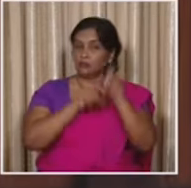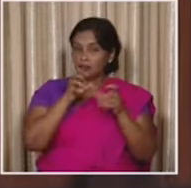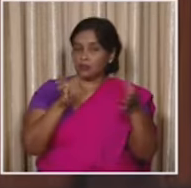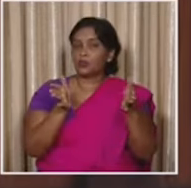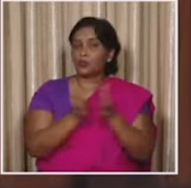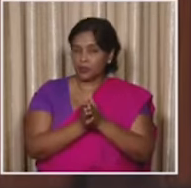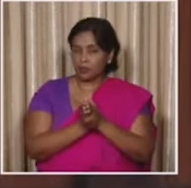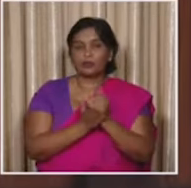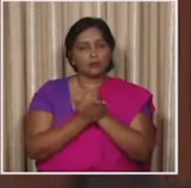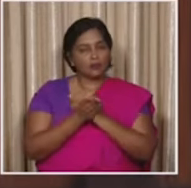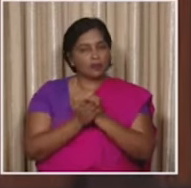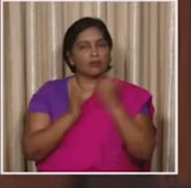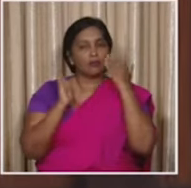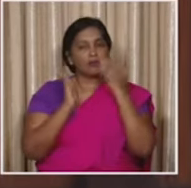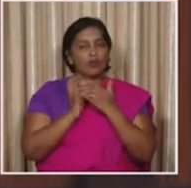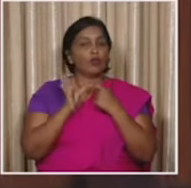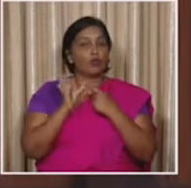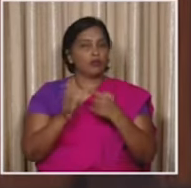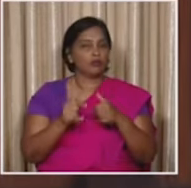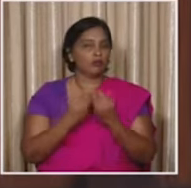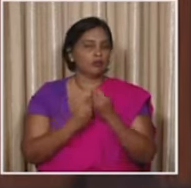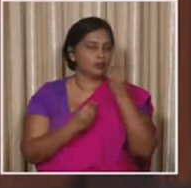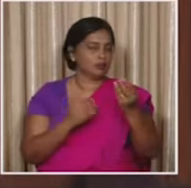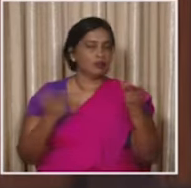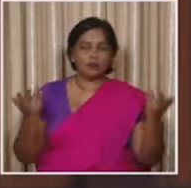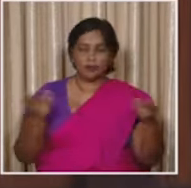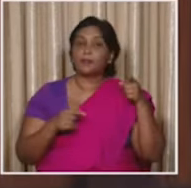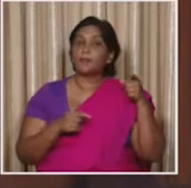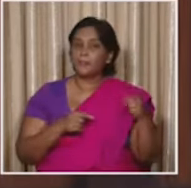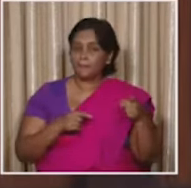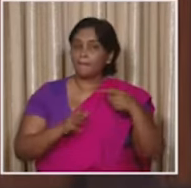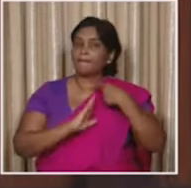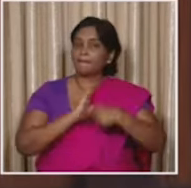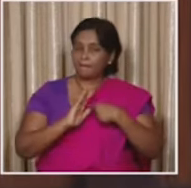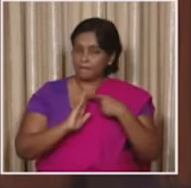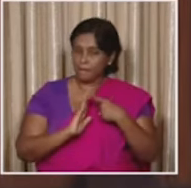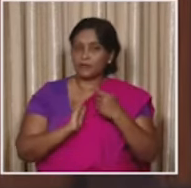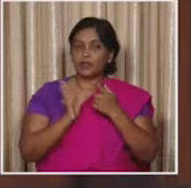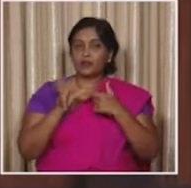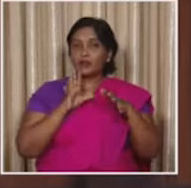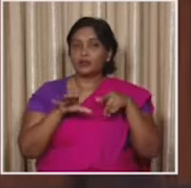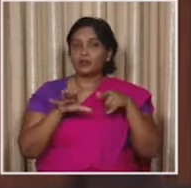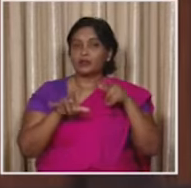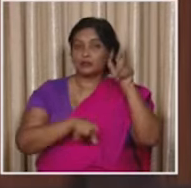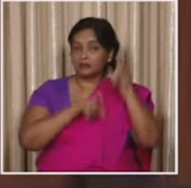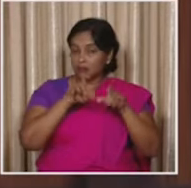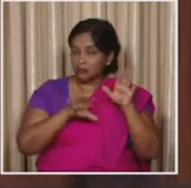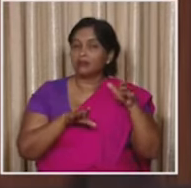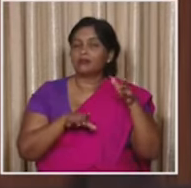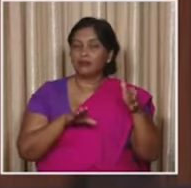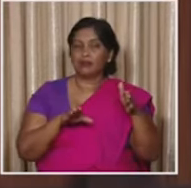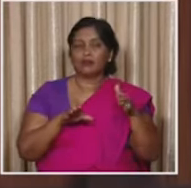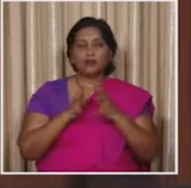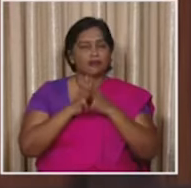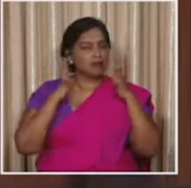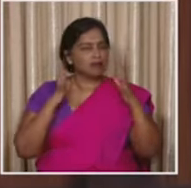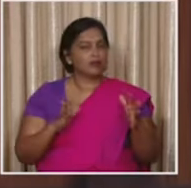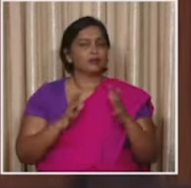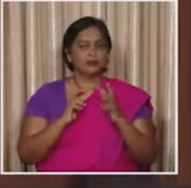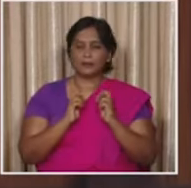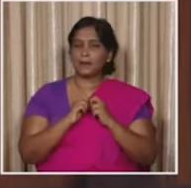ஆனால் இன்று யானை பிரச்சனை இந்த நாட்டிலே வனவிலங்குகளுடைய பிரச்சனையோட சேர்த்து இன்று அதோட ஒரு பெரிய ஒரு பிரச்சனை ஒன்று மக்களுக்கு இலங்கை மக்களுக்கு